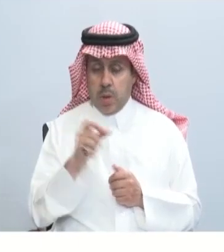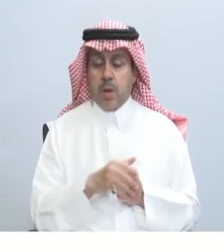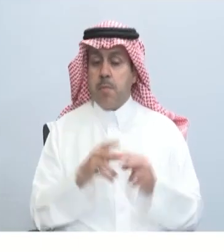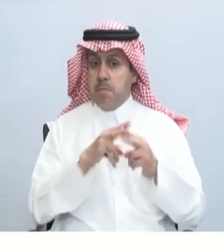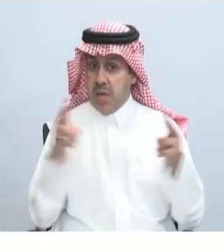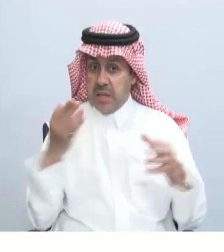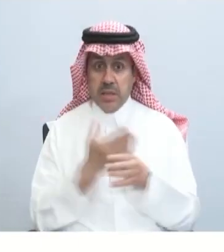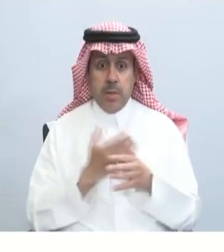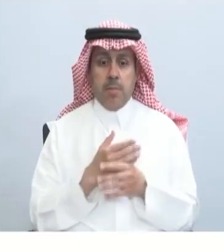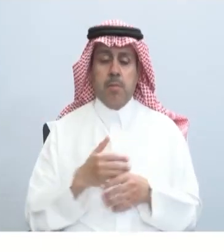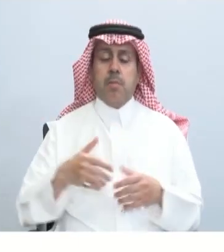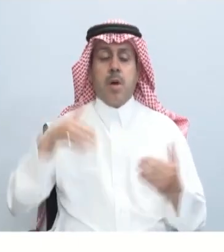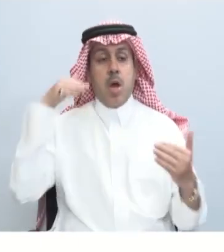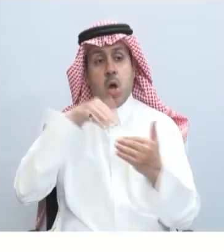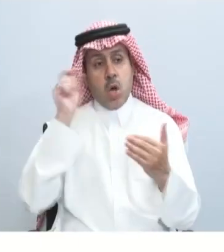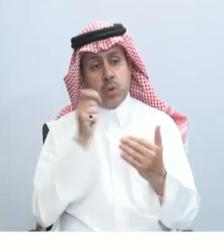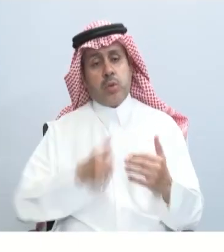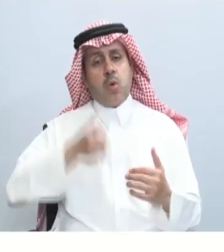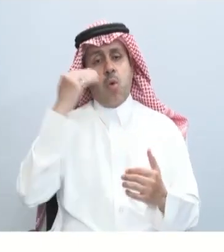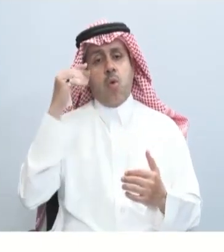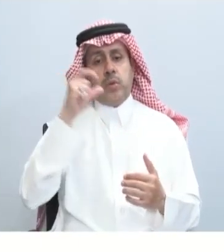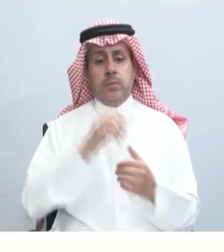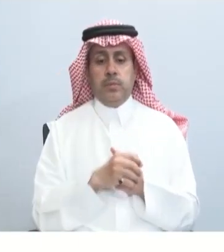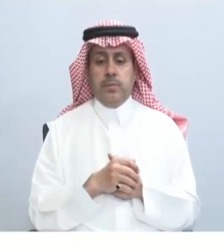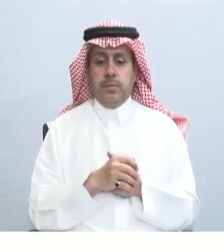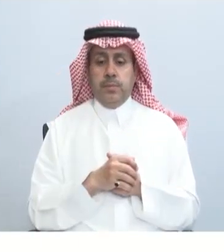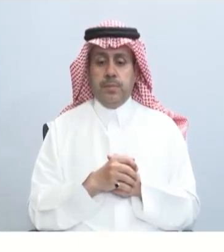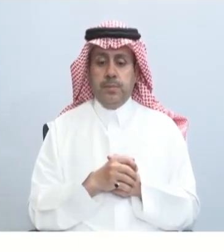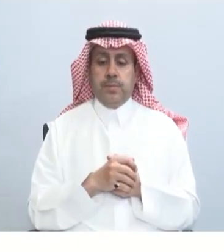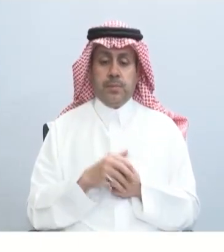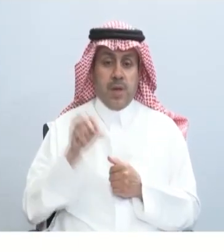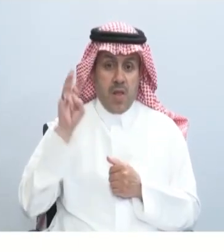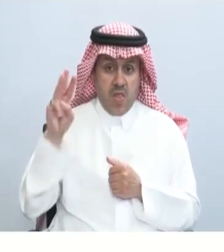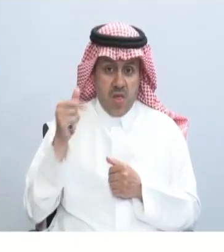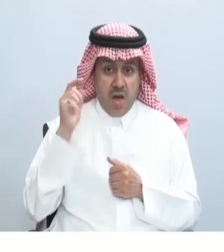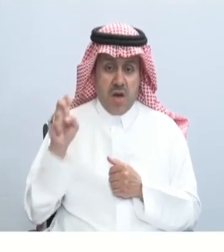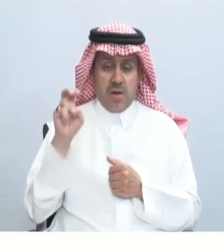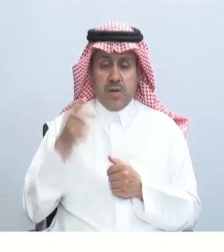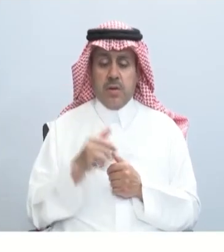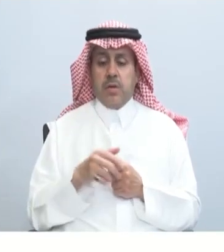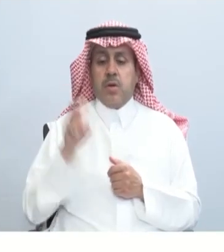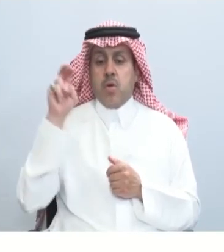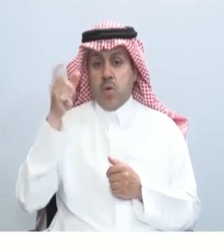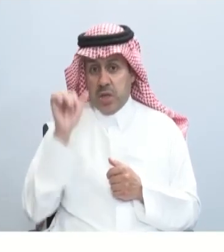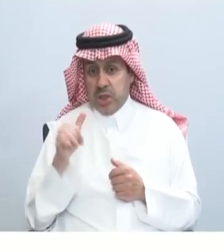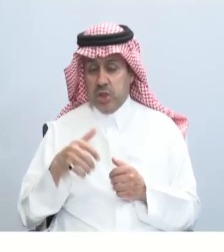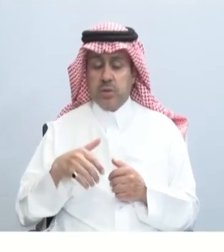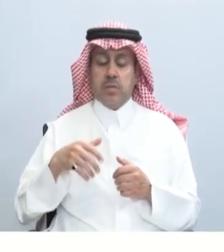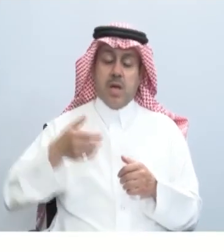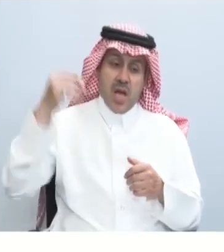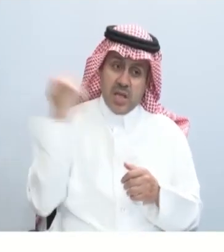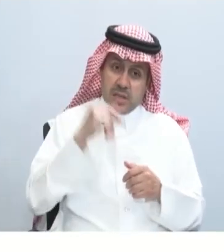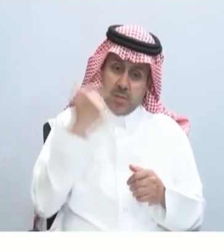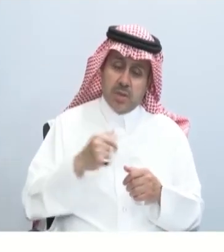واذكري سبب غزوه احد ثار قريش لهزيمه رجالها في غزوه بدر فجهز جيشا